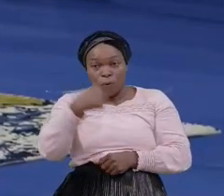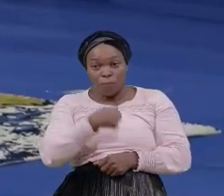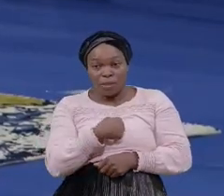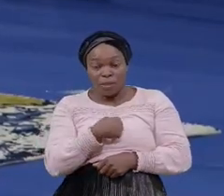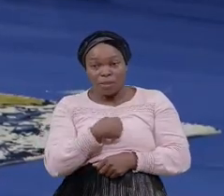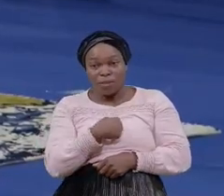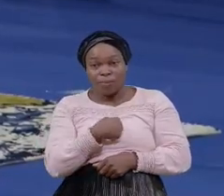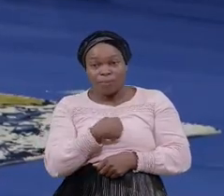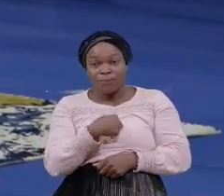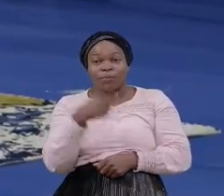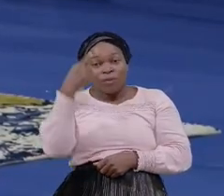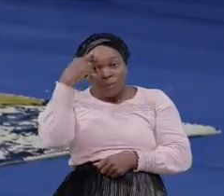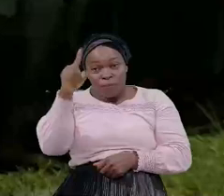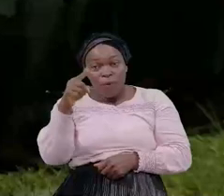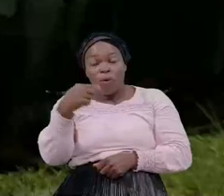monde.